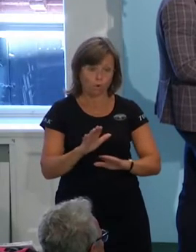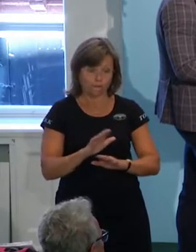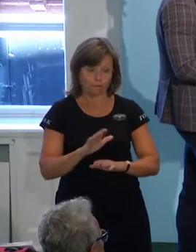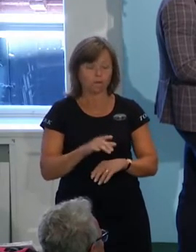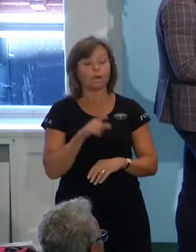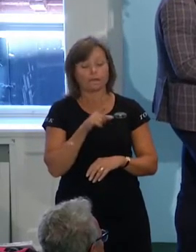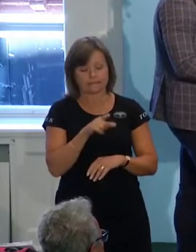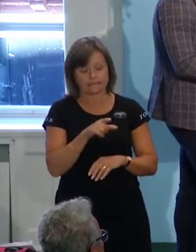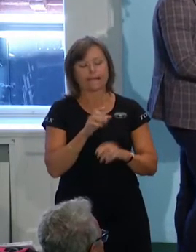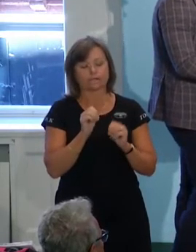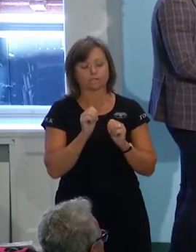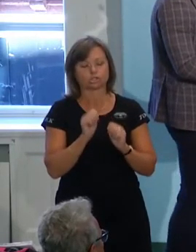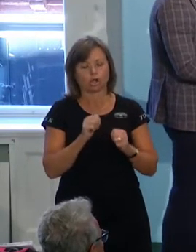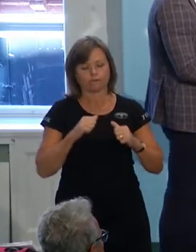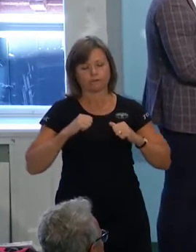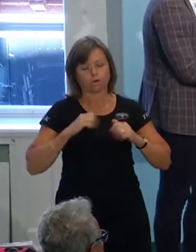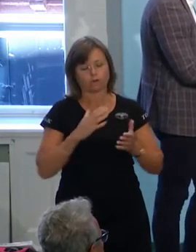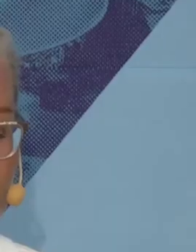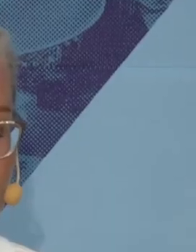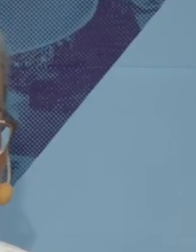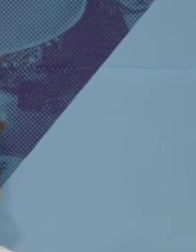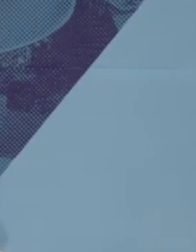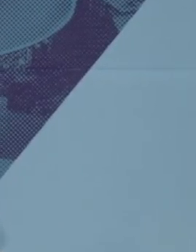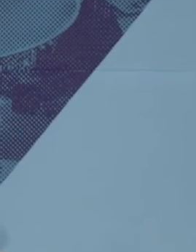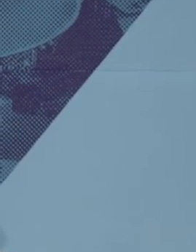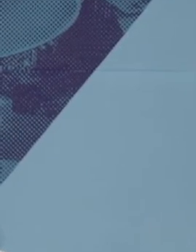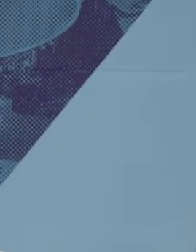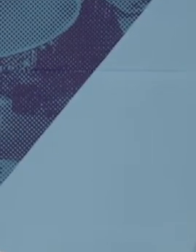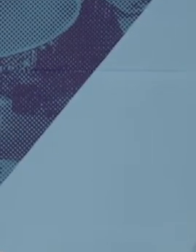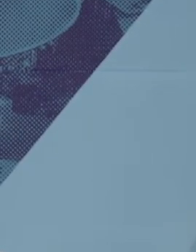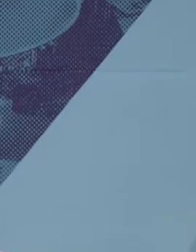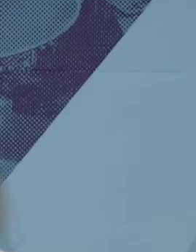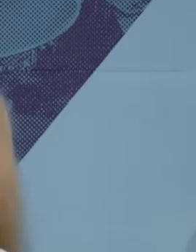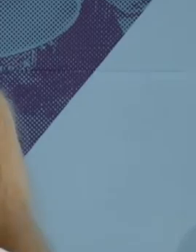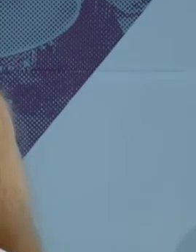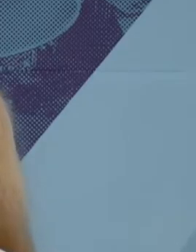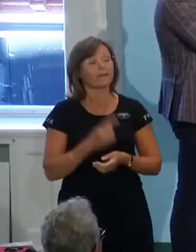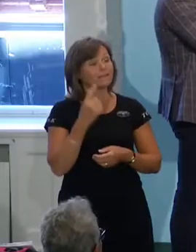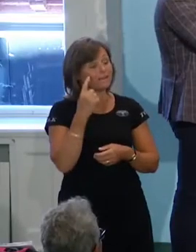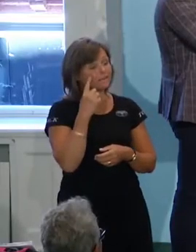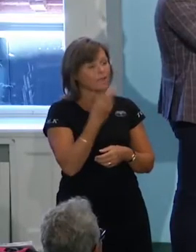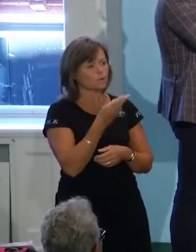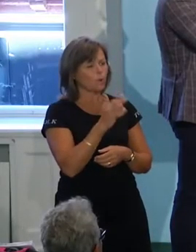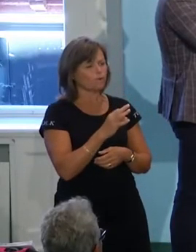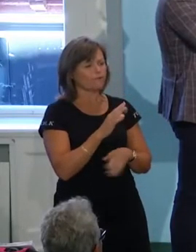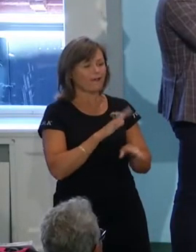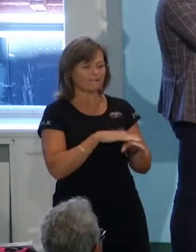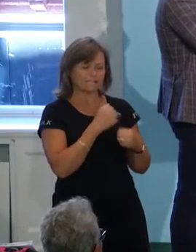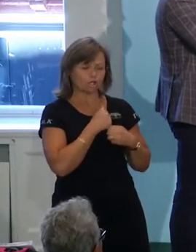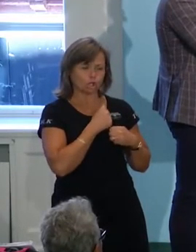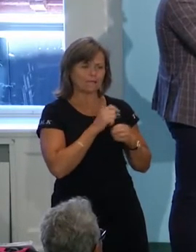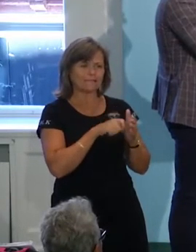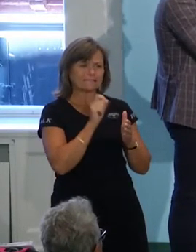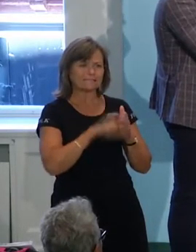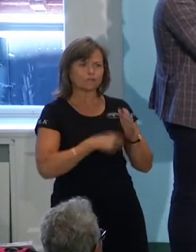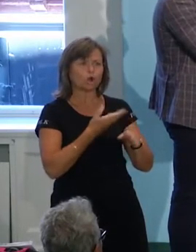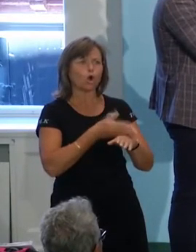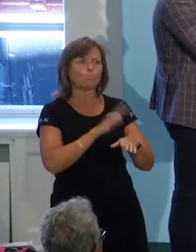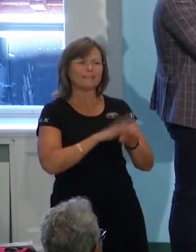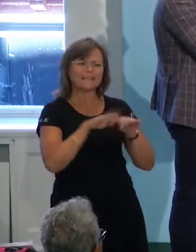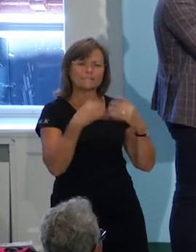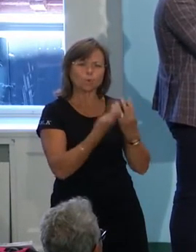Och det ska vi givetvis fortsätta med att göra. Mm. Jag tänkte, Ulf i Västra Götaland har ju startat ett kompetensråd